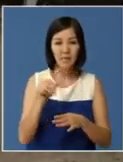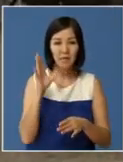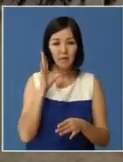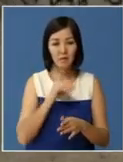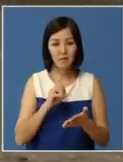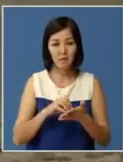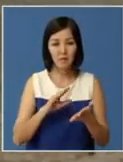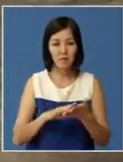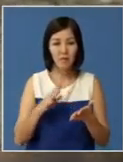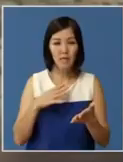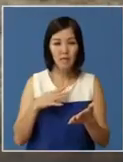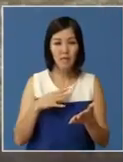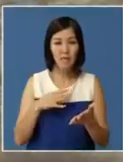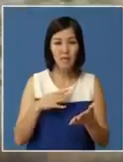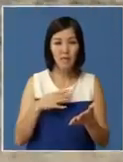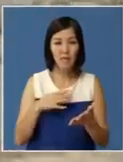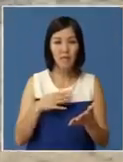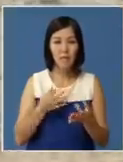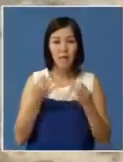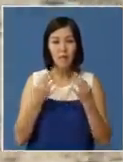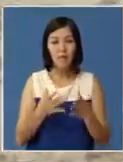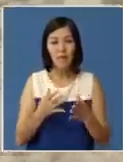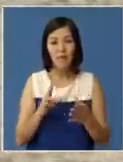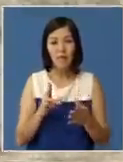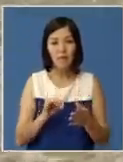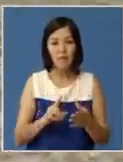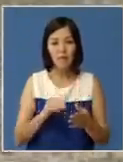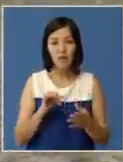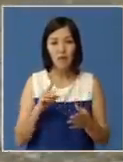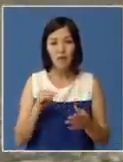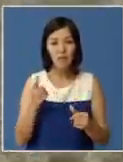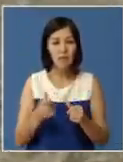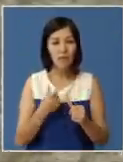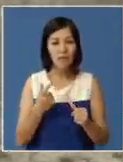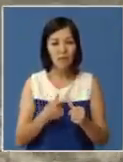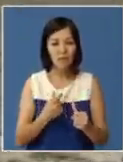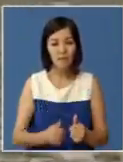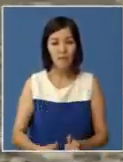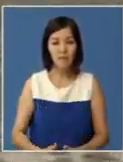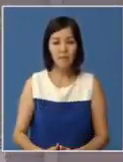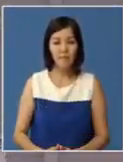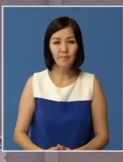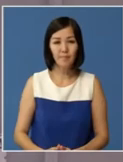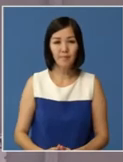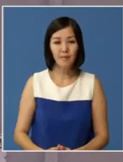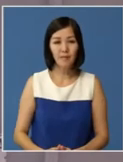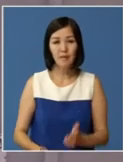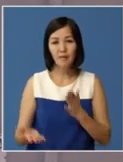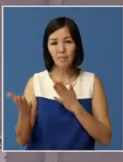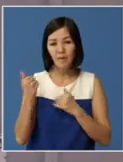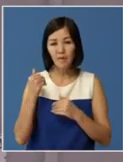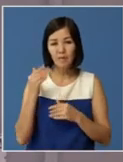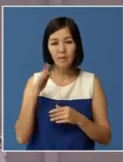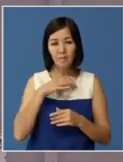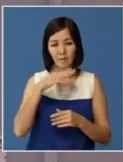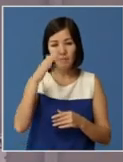тіркелген. Айта кетейік, зат еркек арғымақ жайдан жай Қызыл жирен аталмапты. Оның мәнісін иесі былай деп түсіндірді. Баяғыда